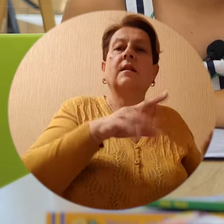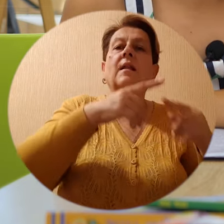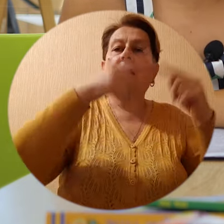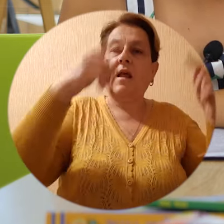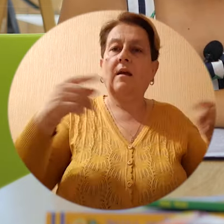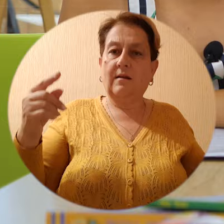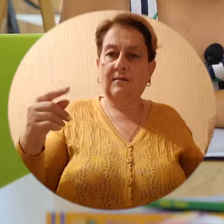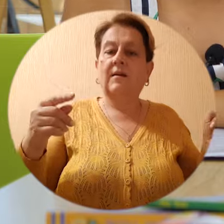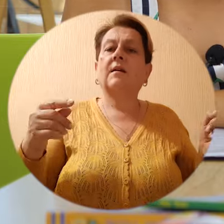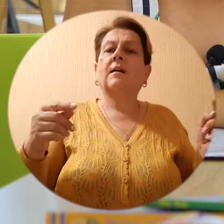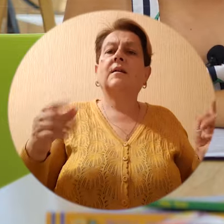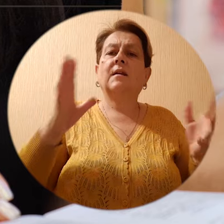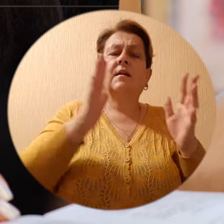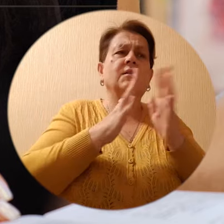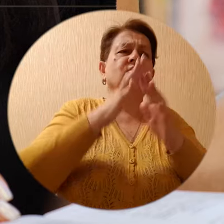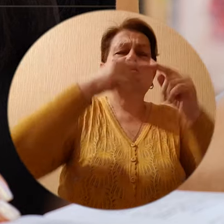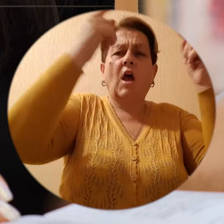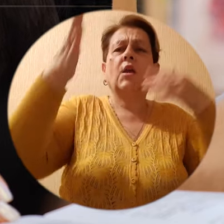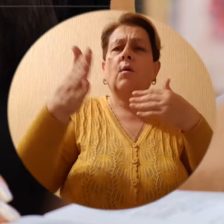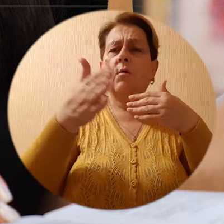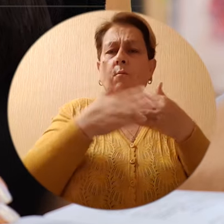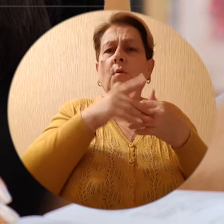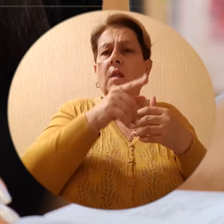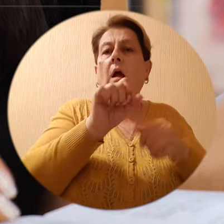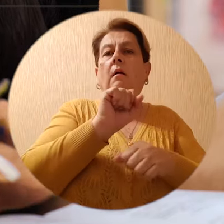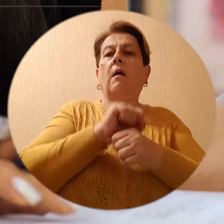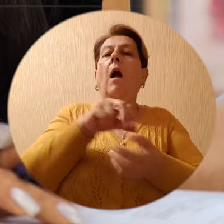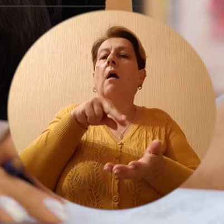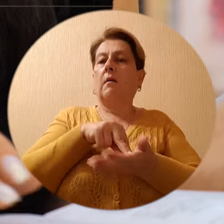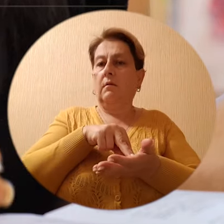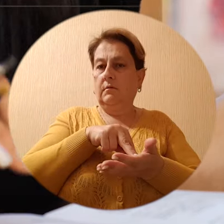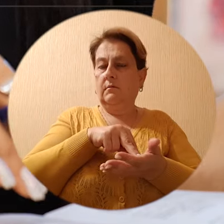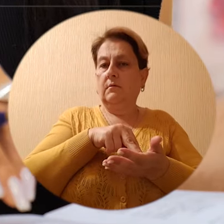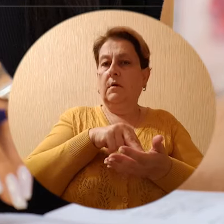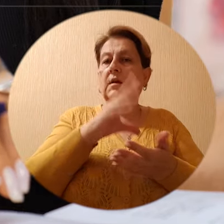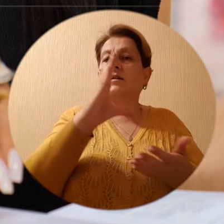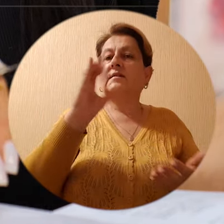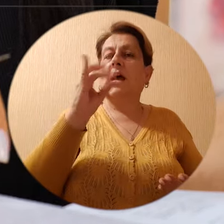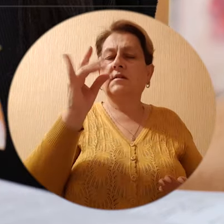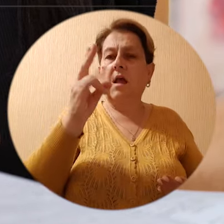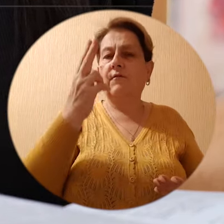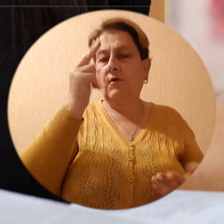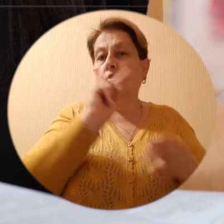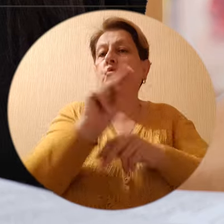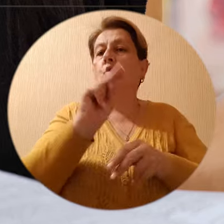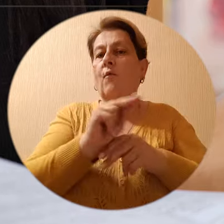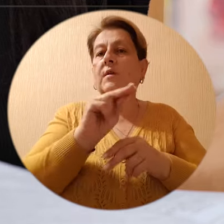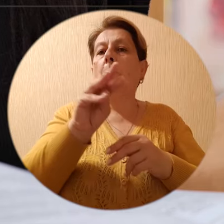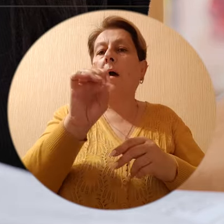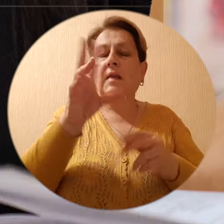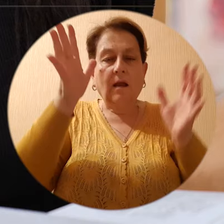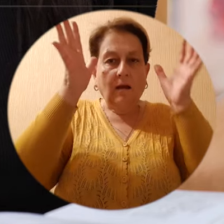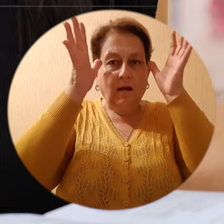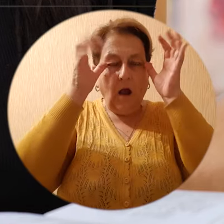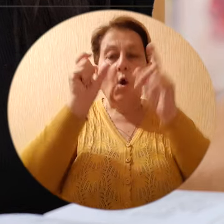լեռը։ Թավ անտարի ժայրի մոն նրանք կանգ առան։ Ստանիսլավը սովորեցրեց